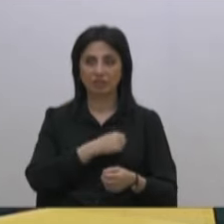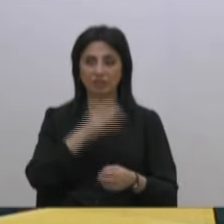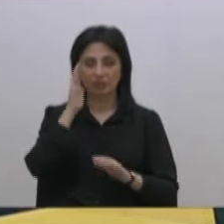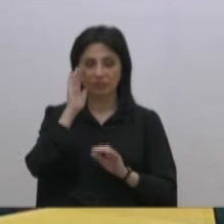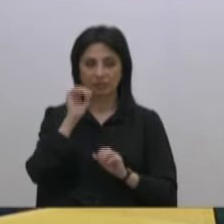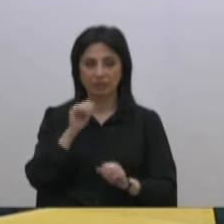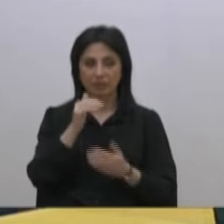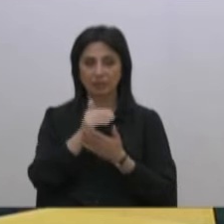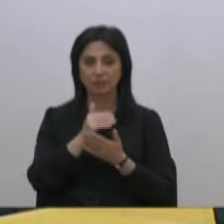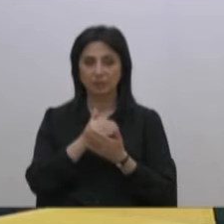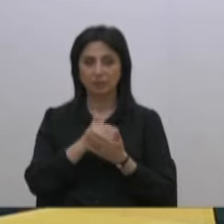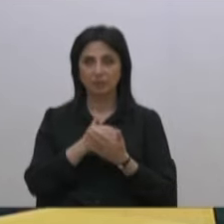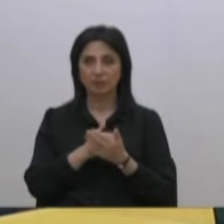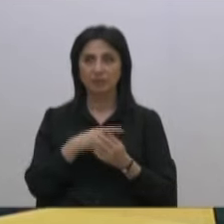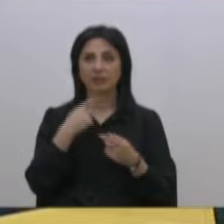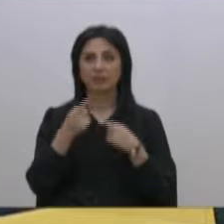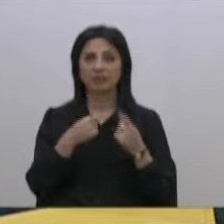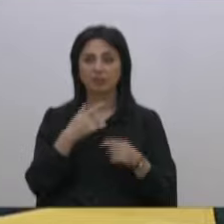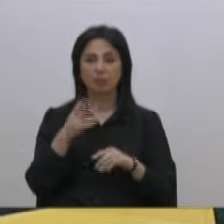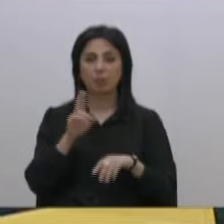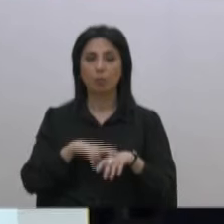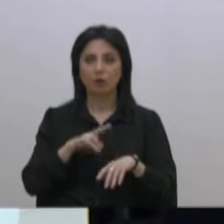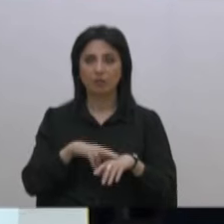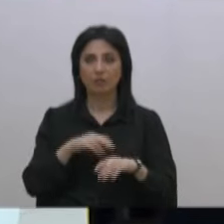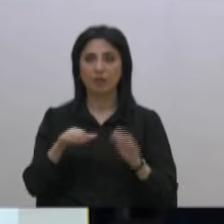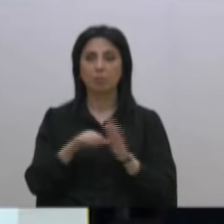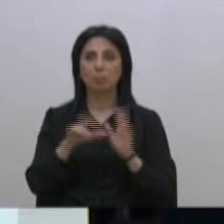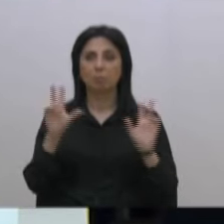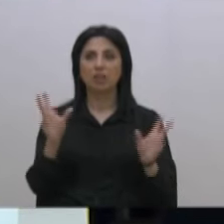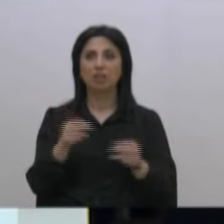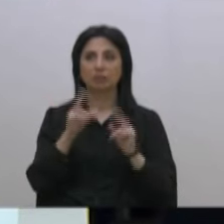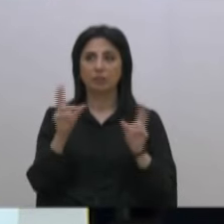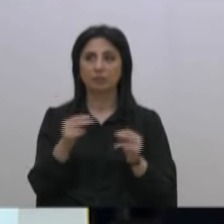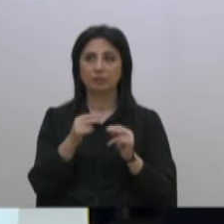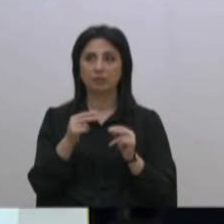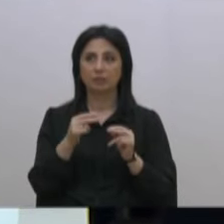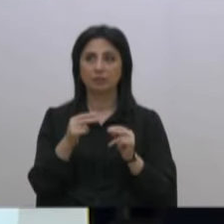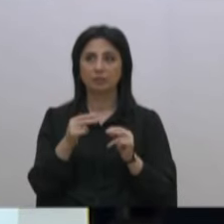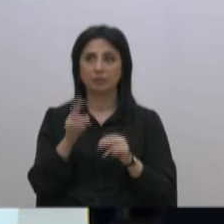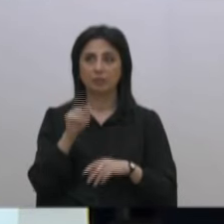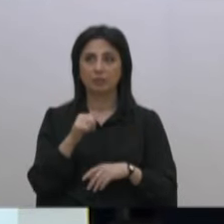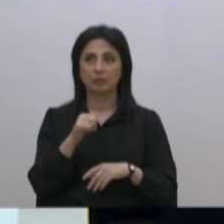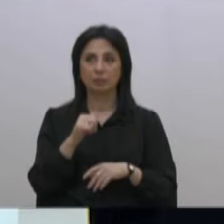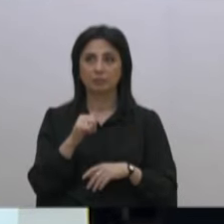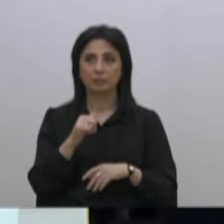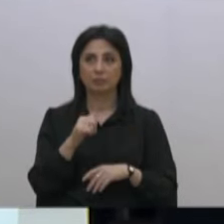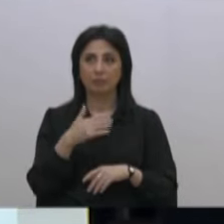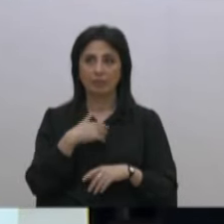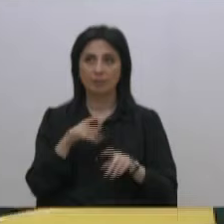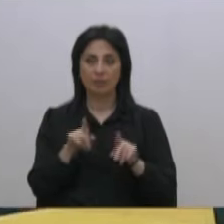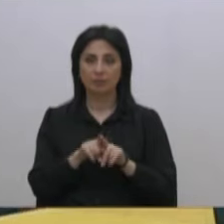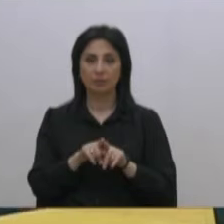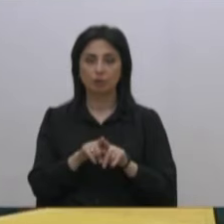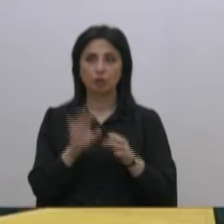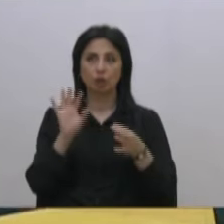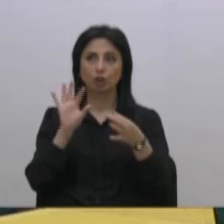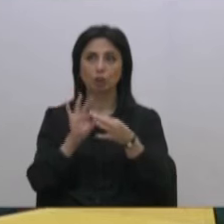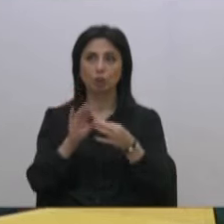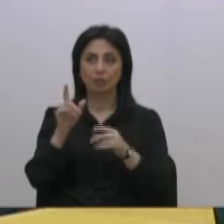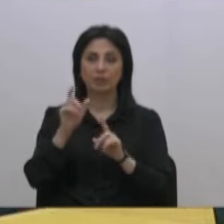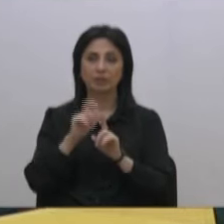თავდაცვის სისტემაზე, ისაუბრა პოლიციაზე, მაშველებზე და მეც მინდა რომ შეუერთდე